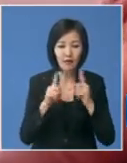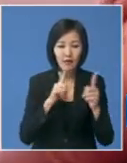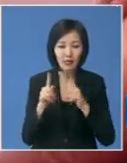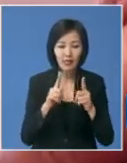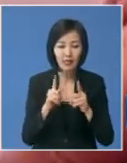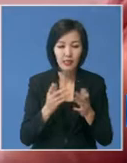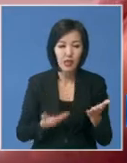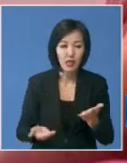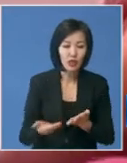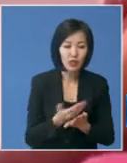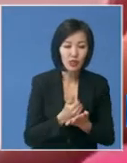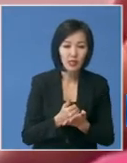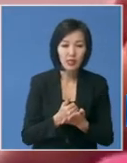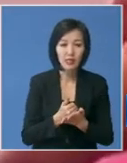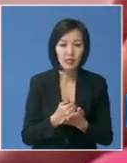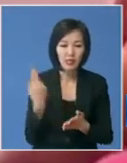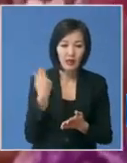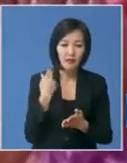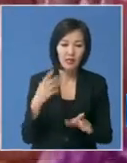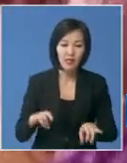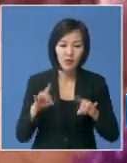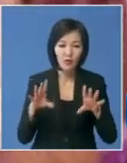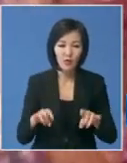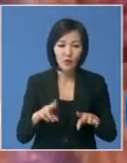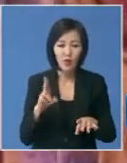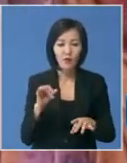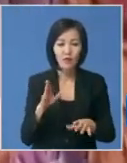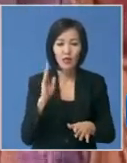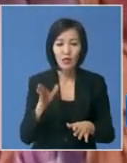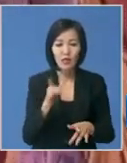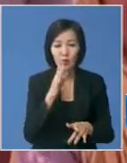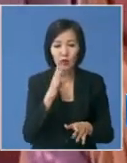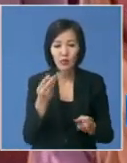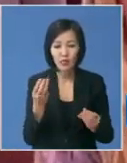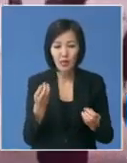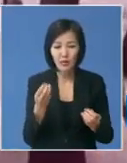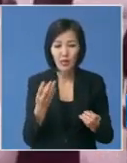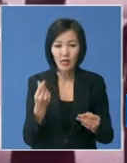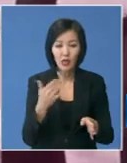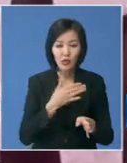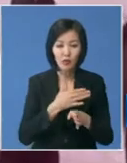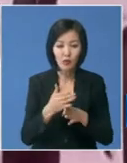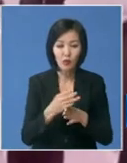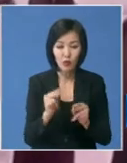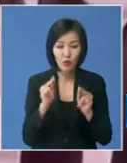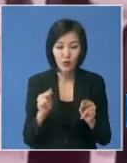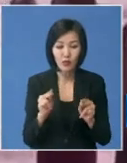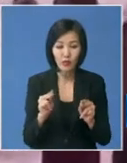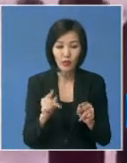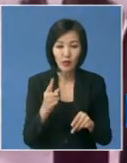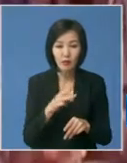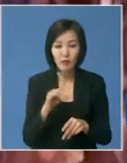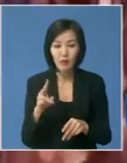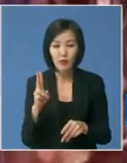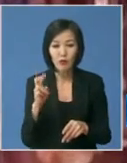жиналған. Австралия, Кувейт, Ұлыбритания және басқа да елдер алдағы уақытта тағы ақша бөлуге уәде беріп отыр. Ұйым бұл қаржыны 1